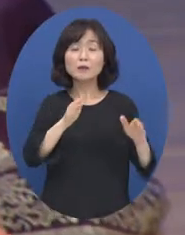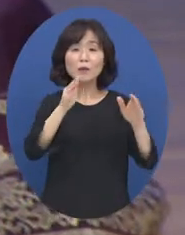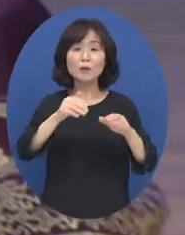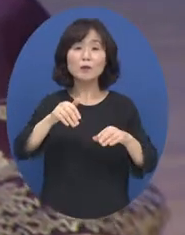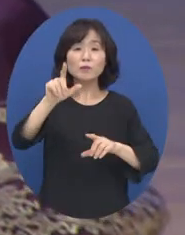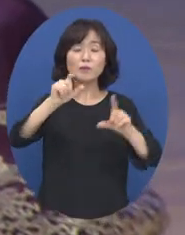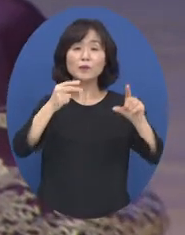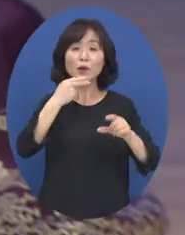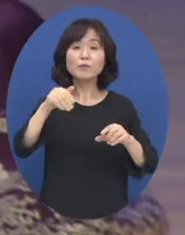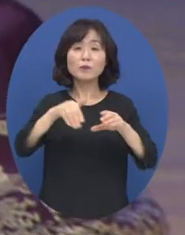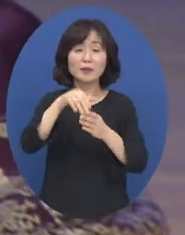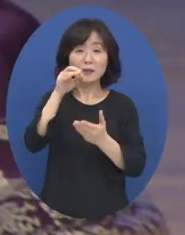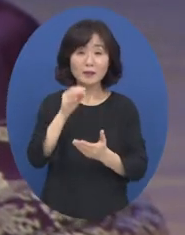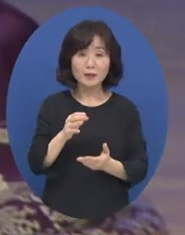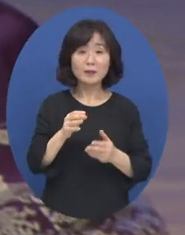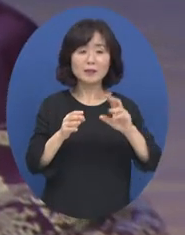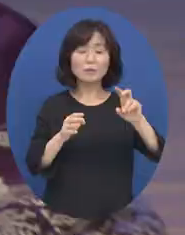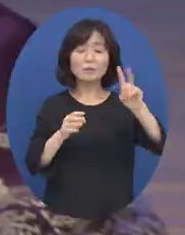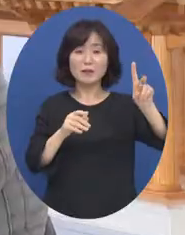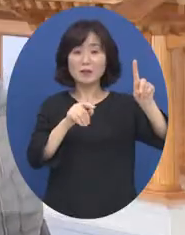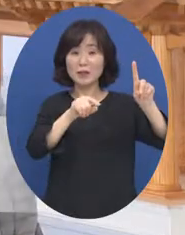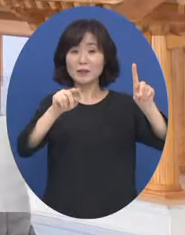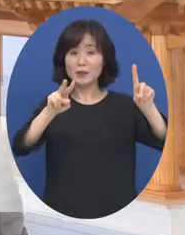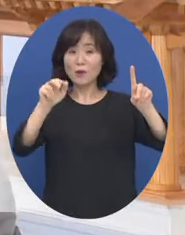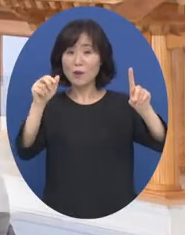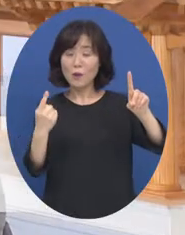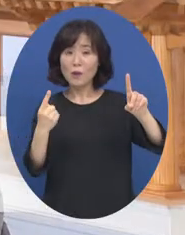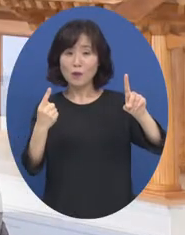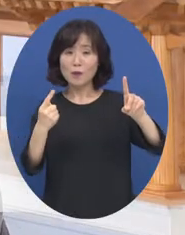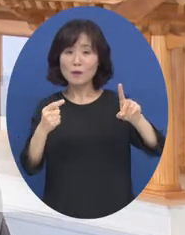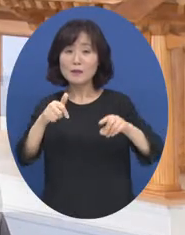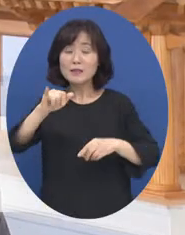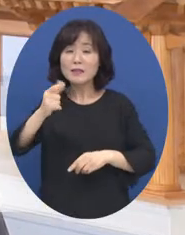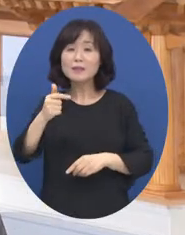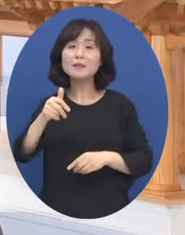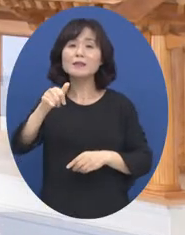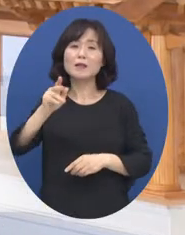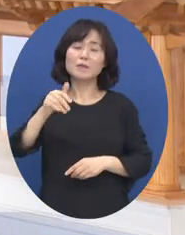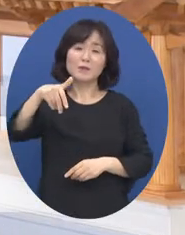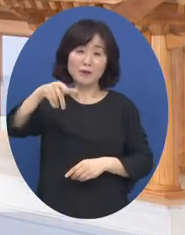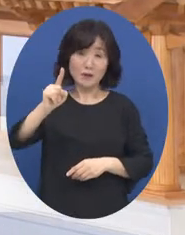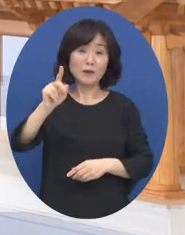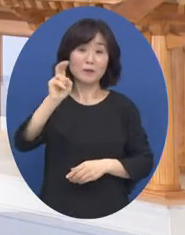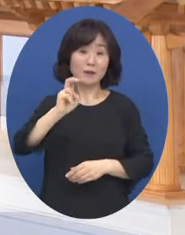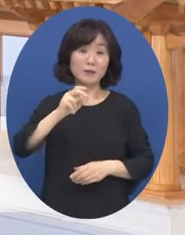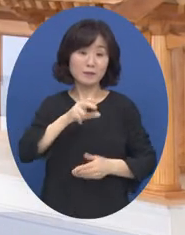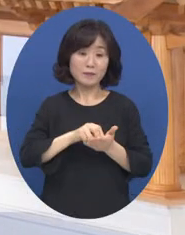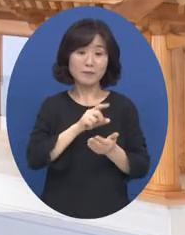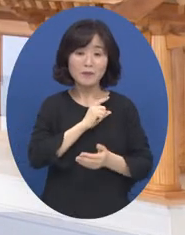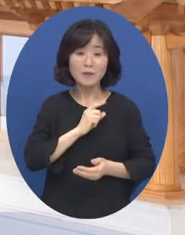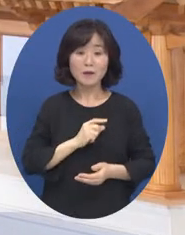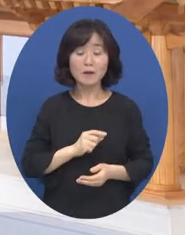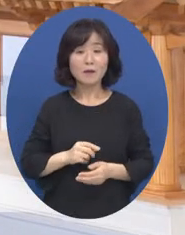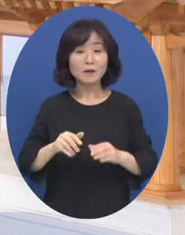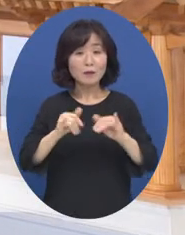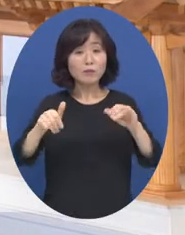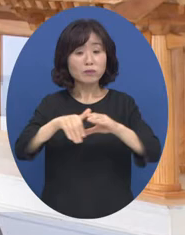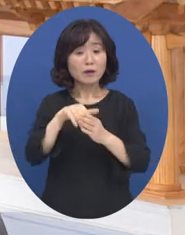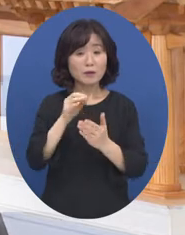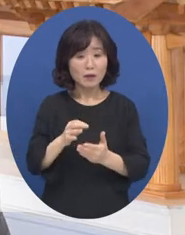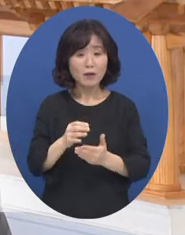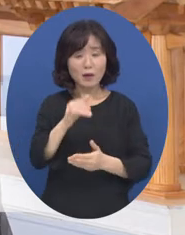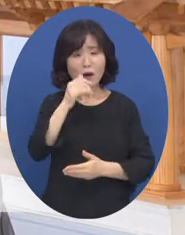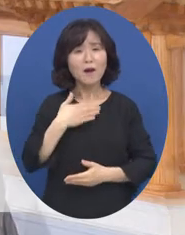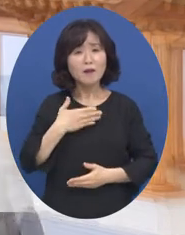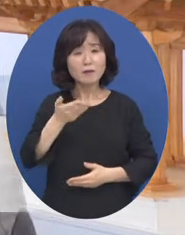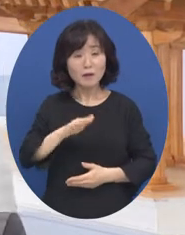2호 경기소리 긴작가입니다. 단순 인간문화재가 있다는 건 제가 많이 알았지만 이렇게 와서 보니까 이렇게 많은 인간문화재가